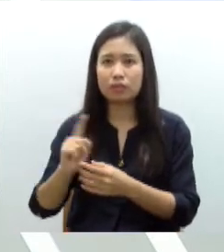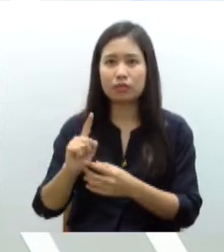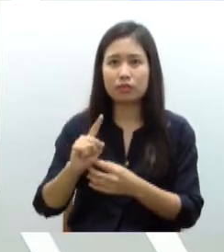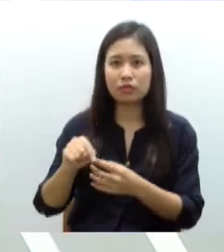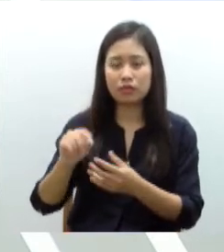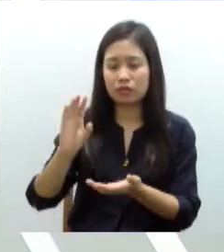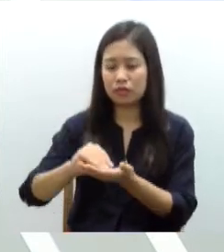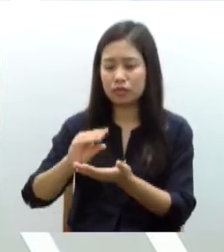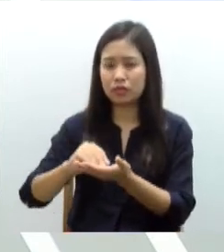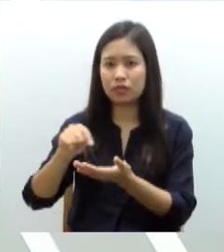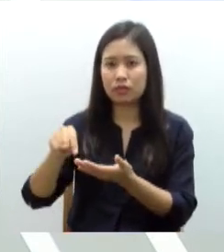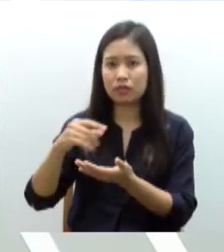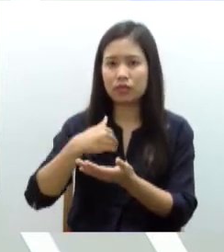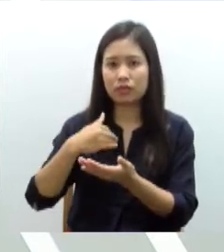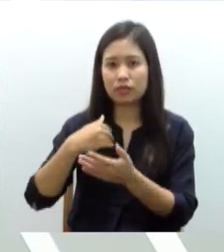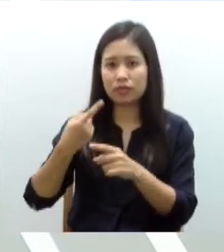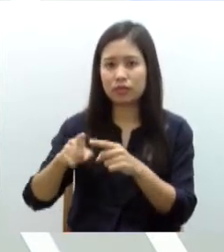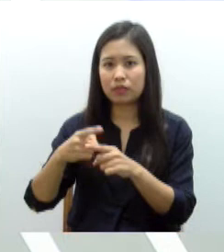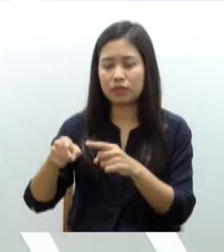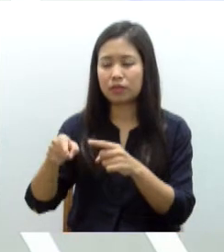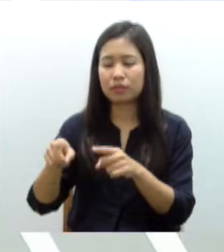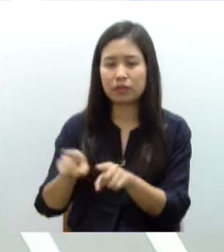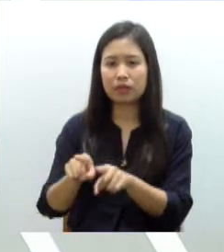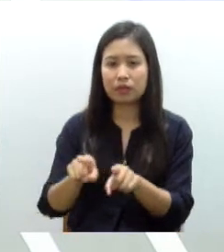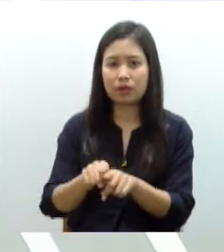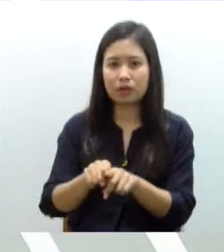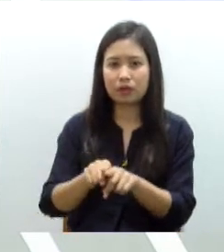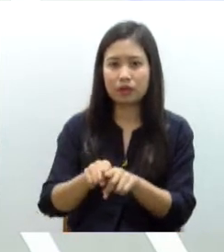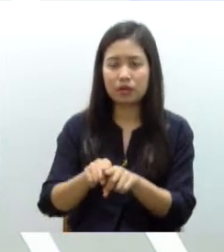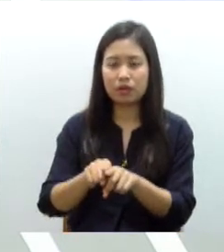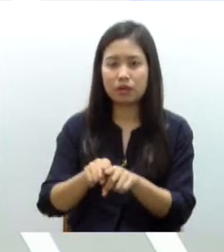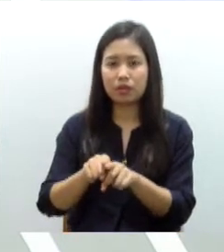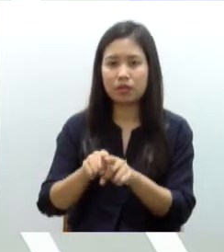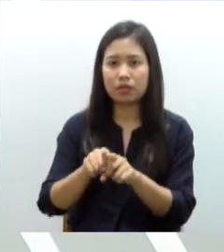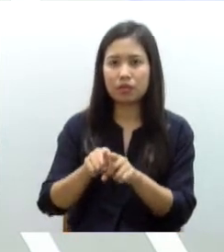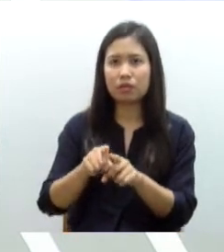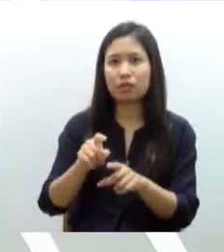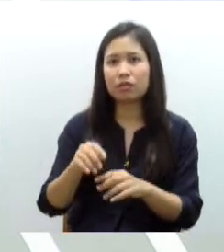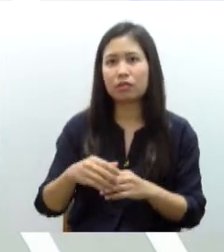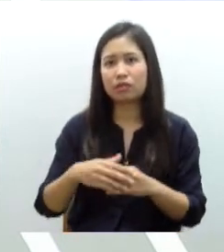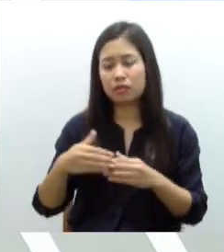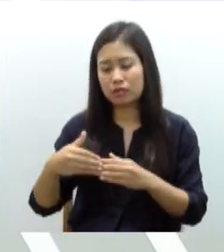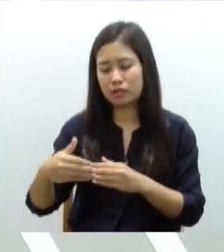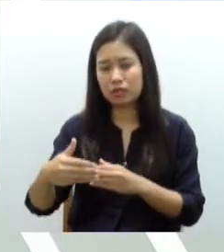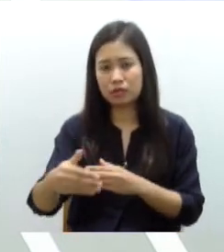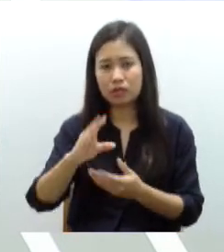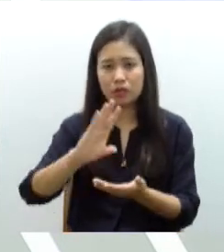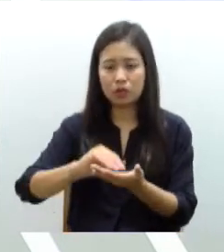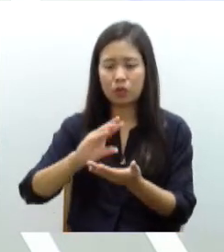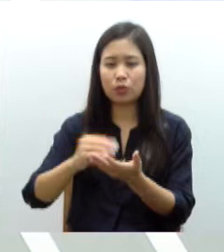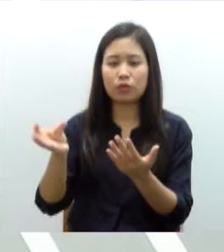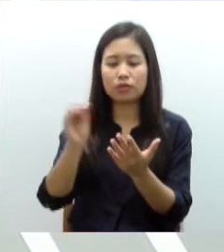ากก็อย่างน้อยก็400ขึ้นไปนะเช่นเดียวกันนะครับอันนี้ก็เป็นตัวที่จะให้ใส่ในเดือนใส่ข้อมูลตรงนี้เข้าไป